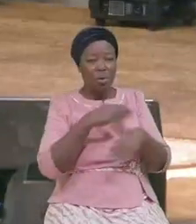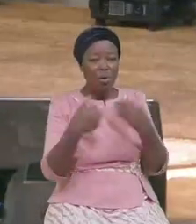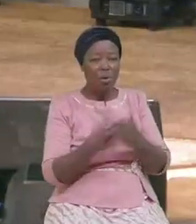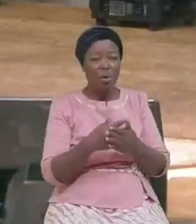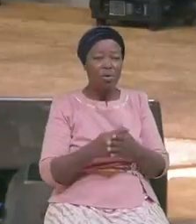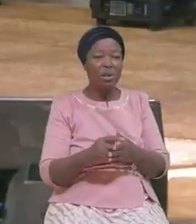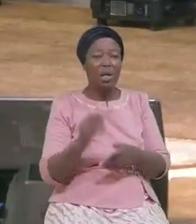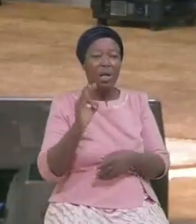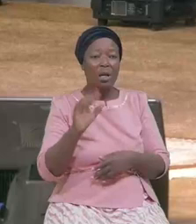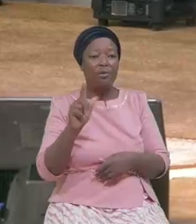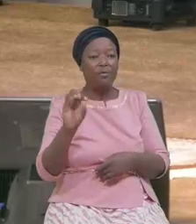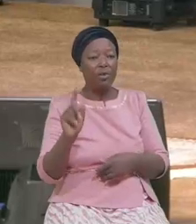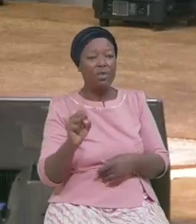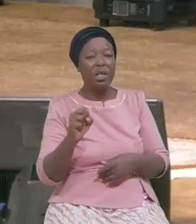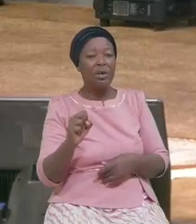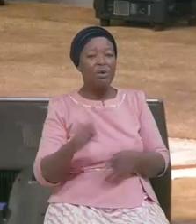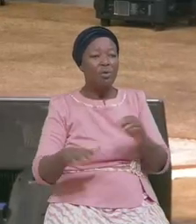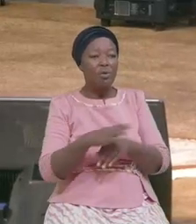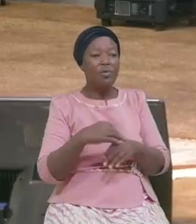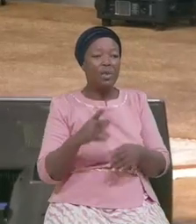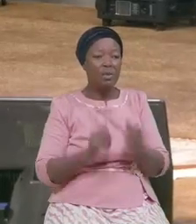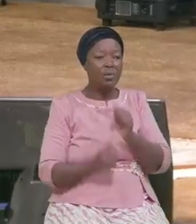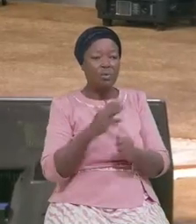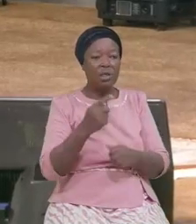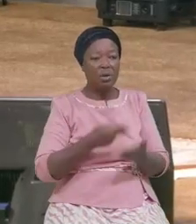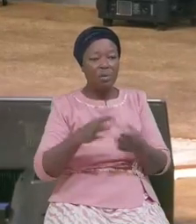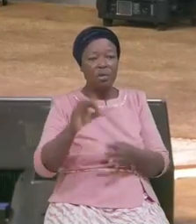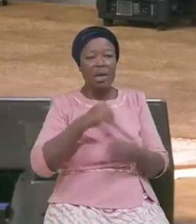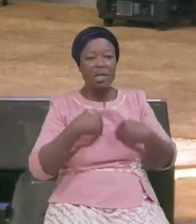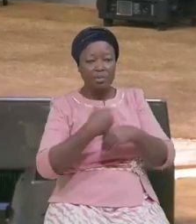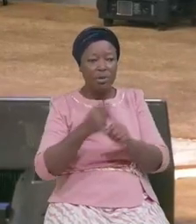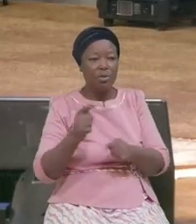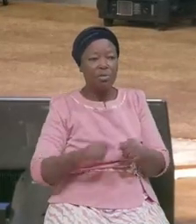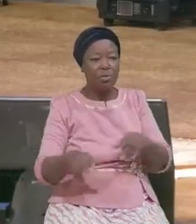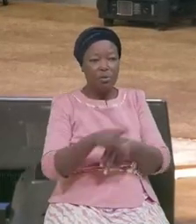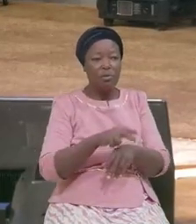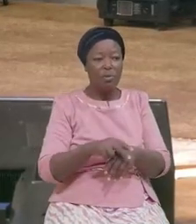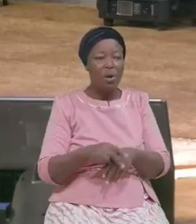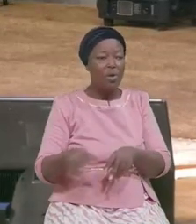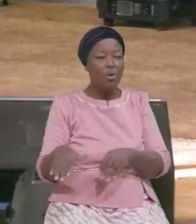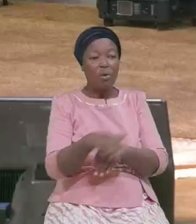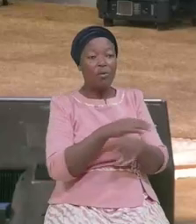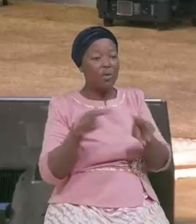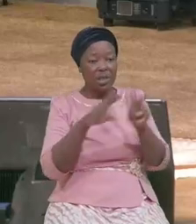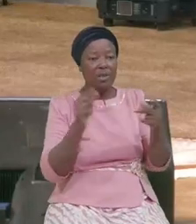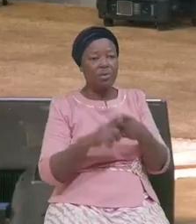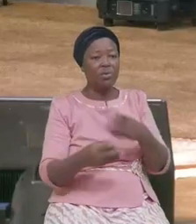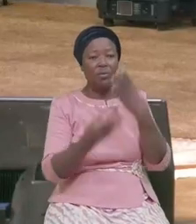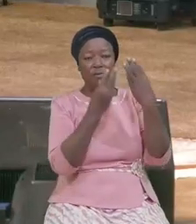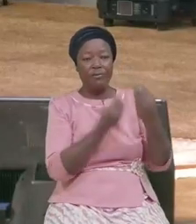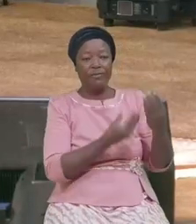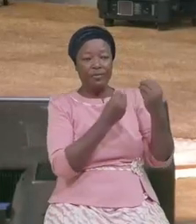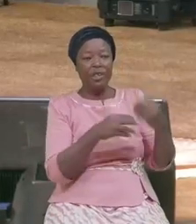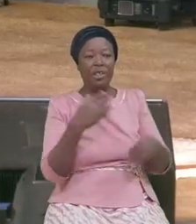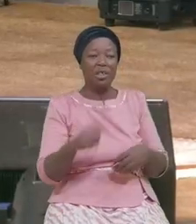vous a établi évêque pour paître l'église de Dieu. C'est ce que nous faisons ici,